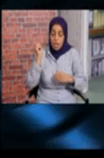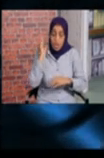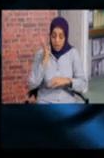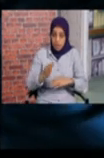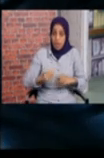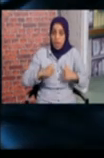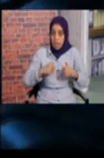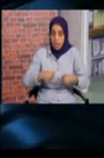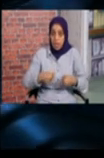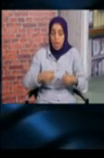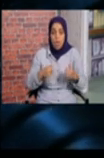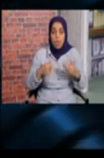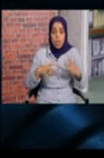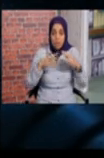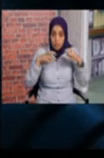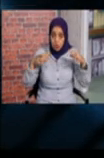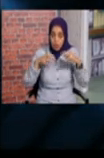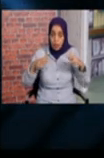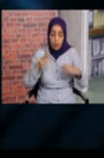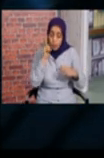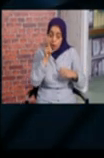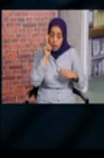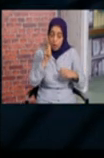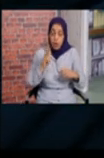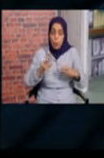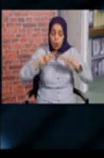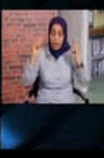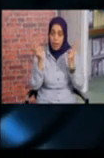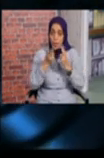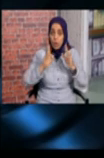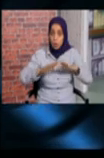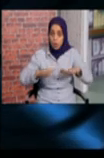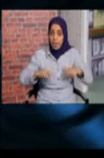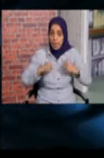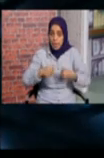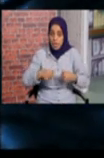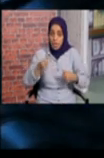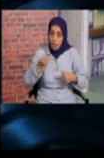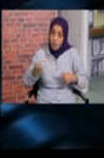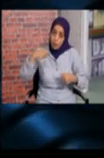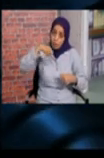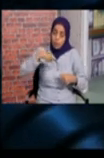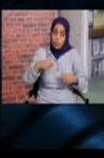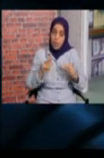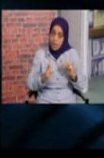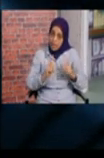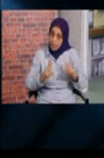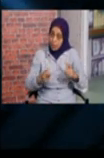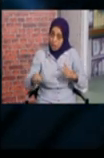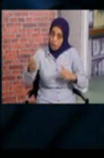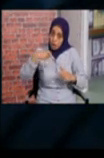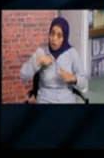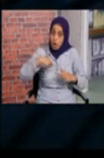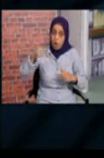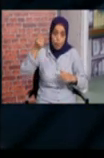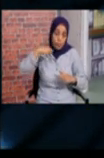تحقق المتطلبات بتاعة المؤشرات العالمية. وده بيخلي ان الاستثمارات الاجنبيه اللي بيتم ضخها في مثل